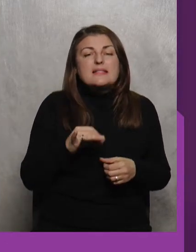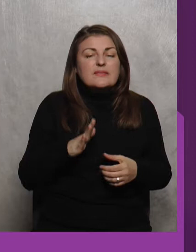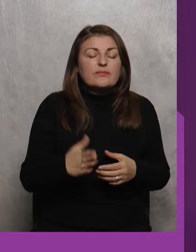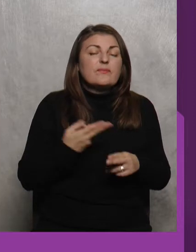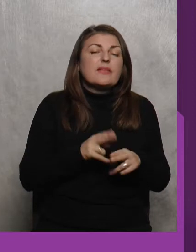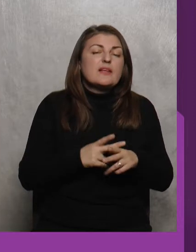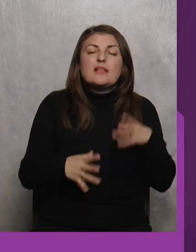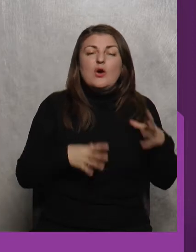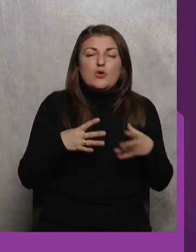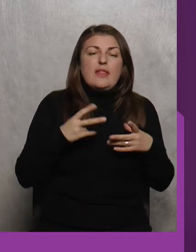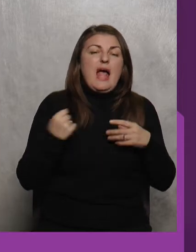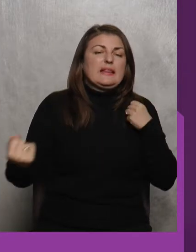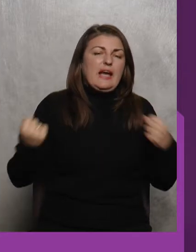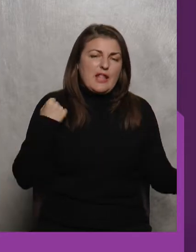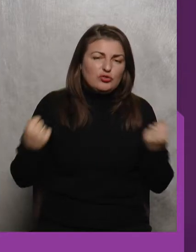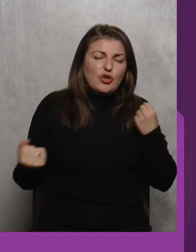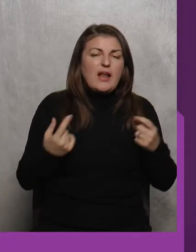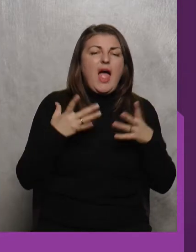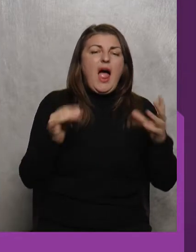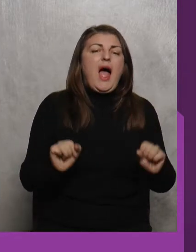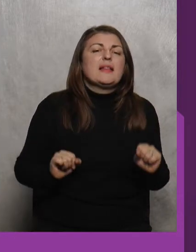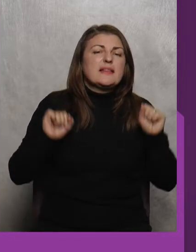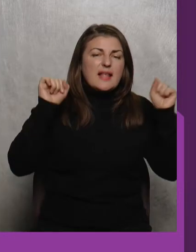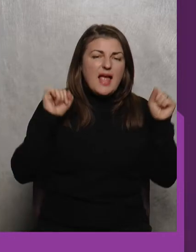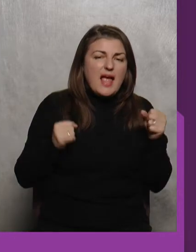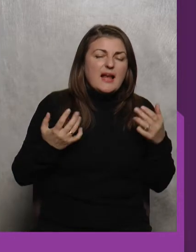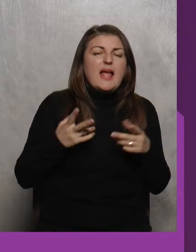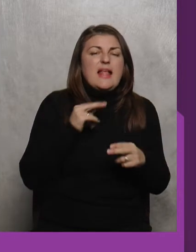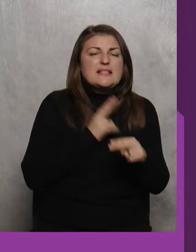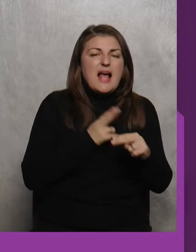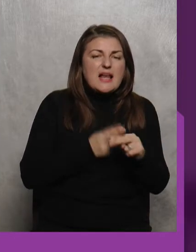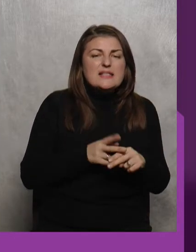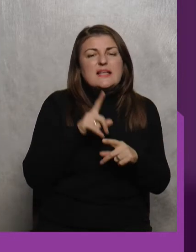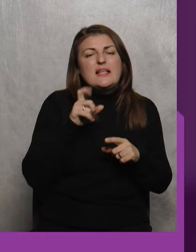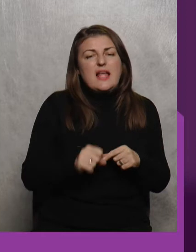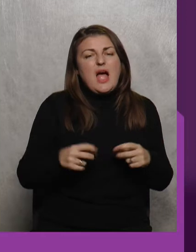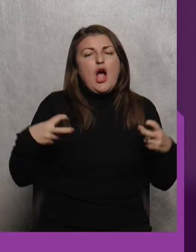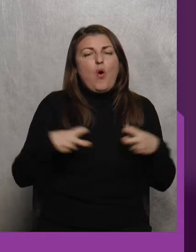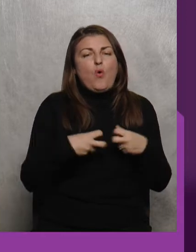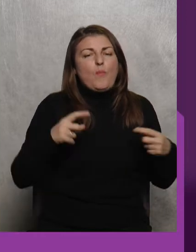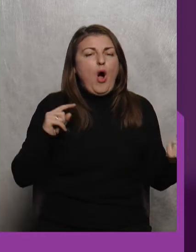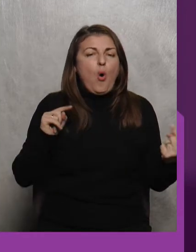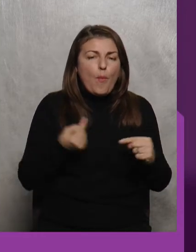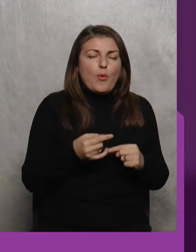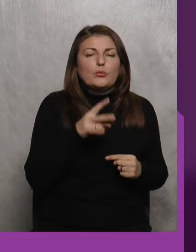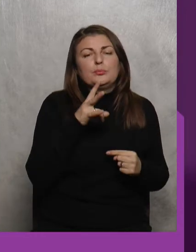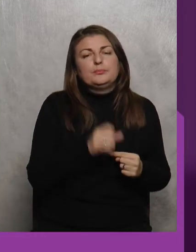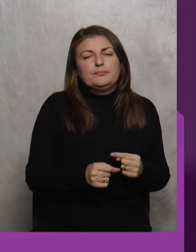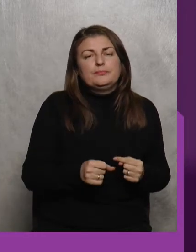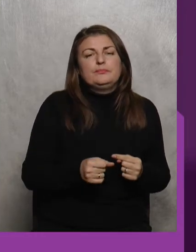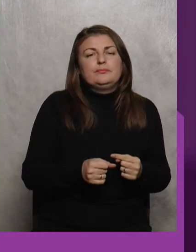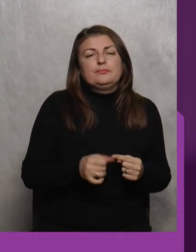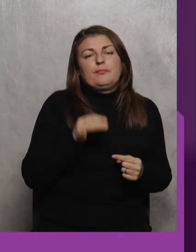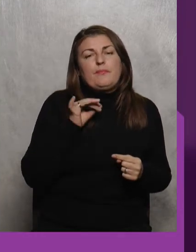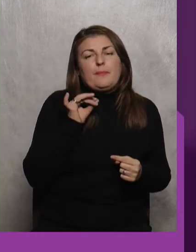основні групи м'язів тренуються на тренажерах, на гантелях, на залізі, на гумах опору, на